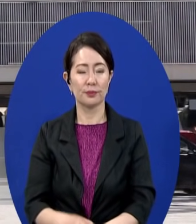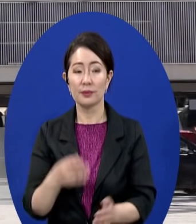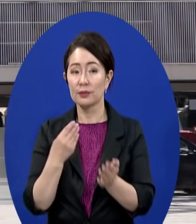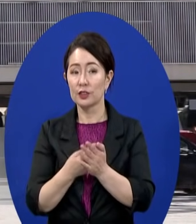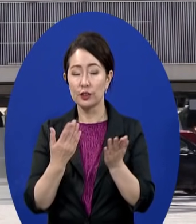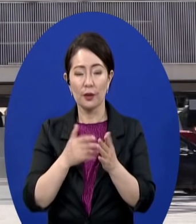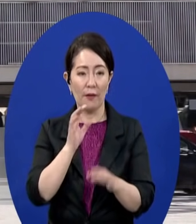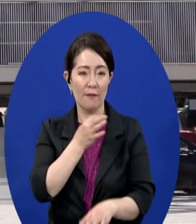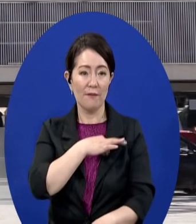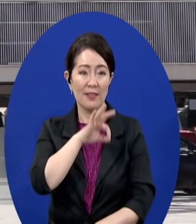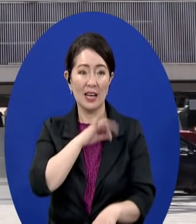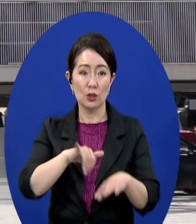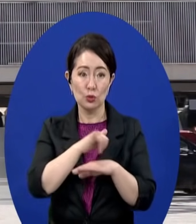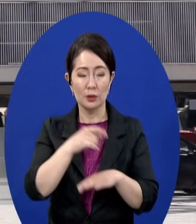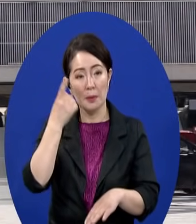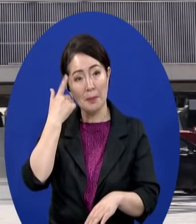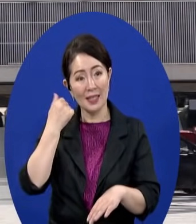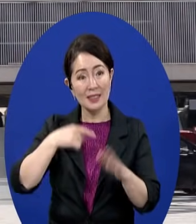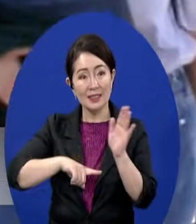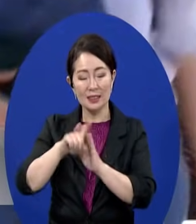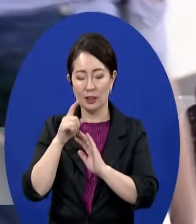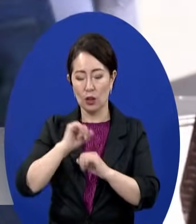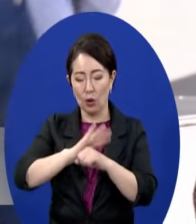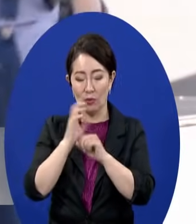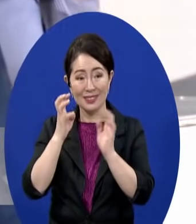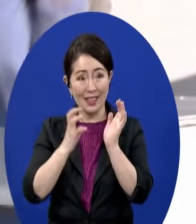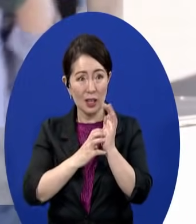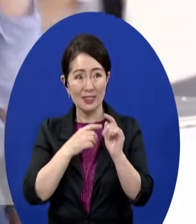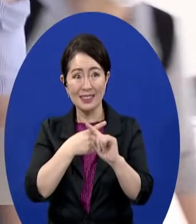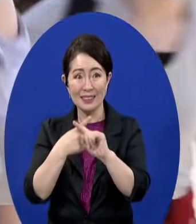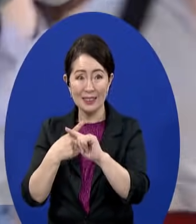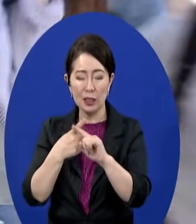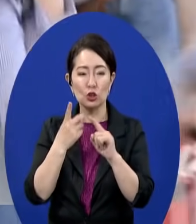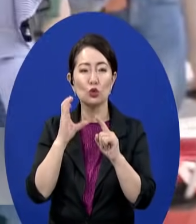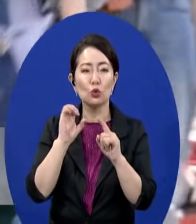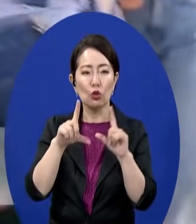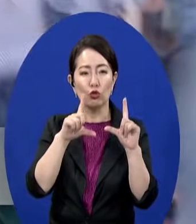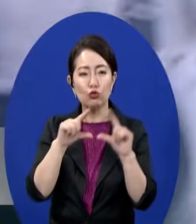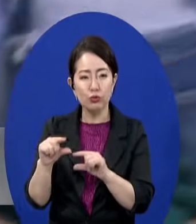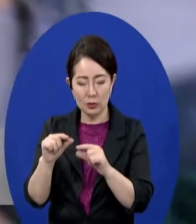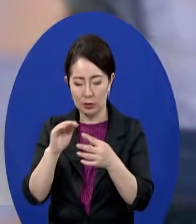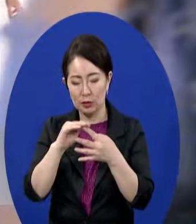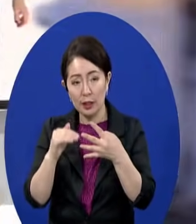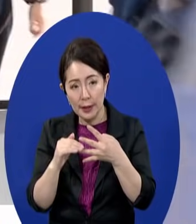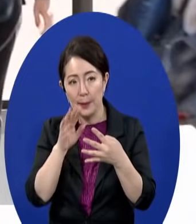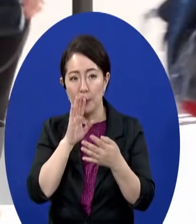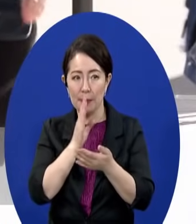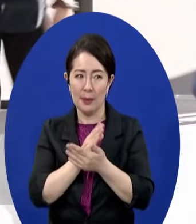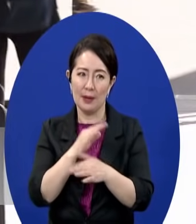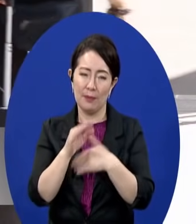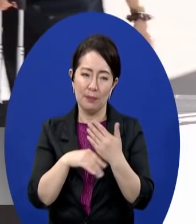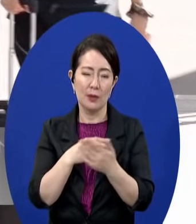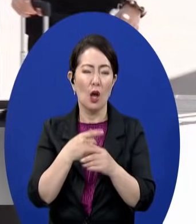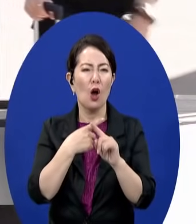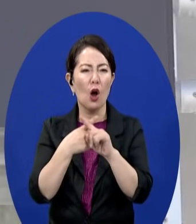Тухайлбал Франц улс маргаашнаас эхэлж COVID-19-ийн үеийн хязгаарлалтаа сулруулах дараагийн алхмаа хэрэгжүүлэх гэж байна.